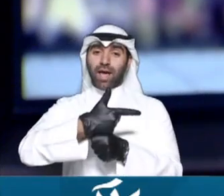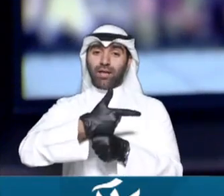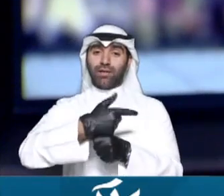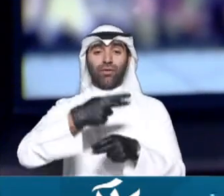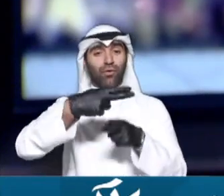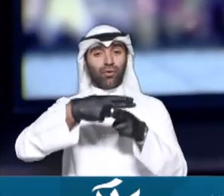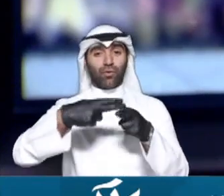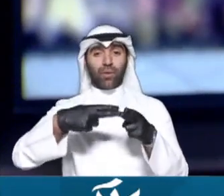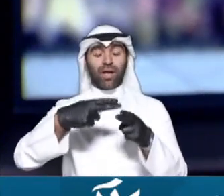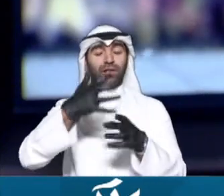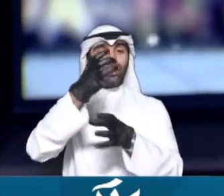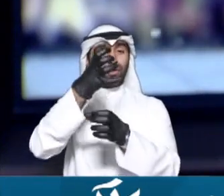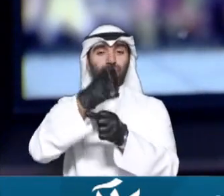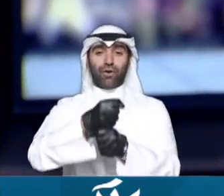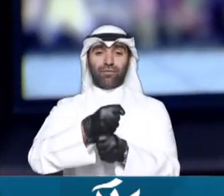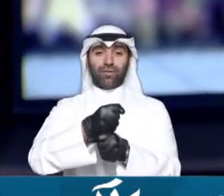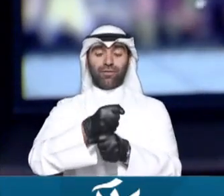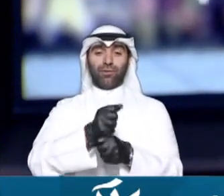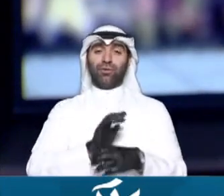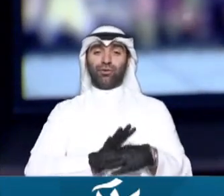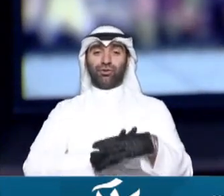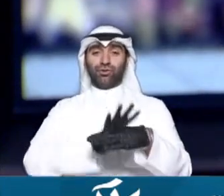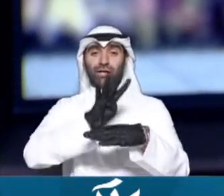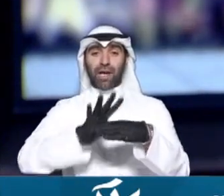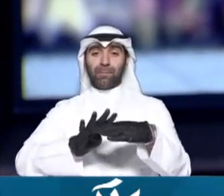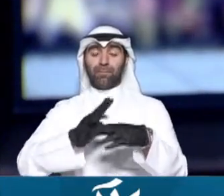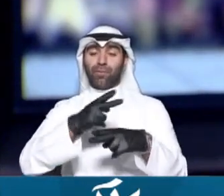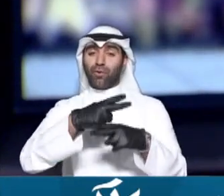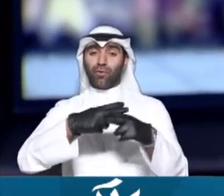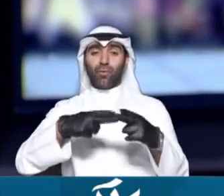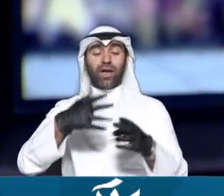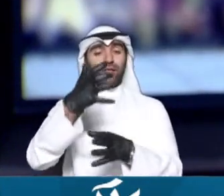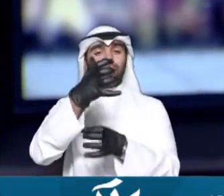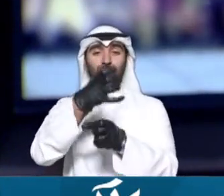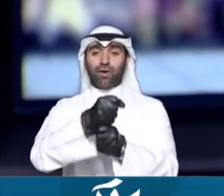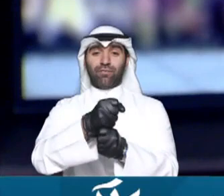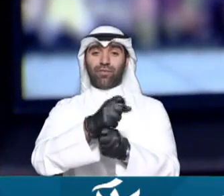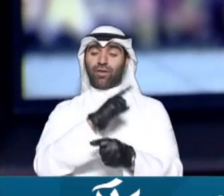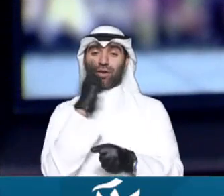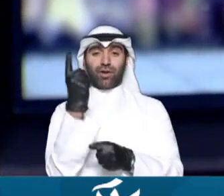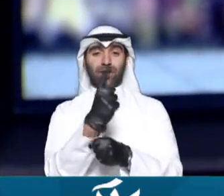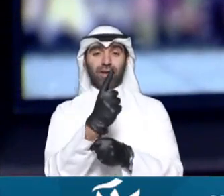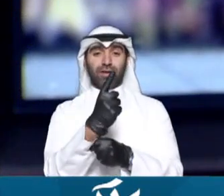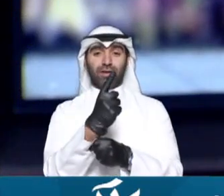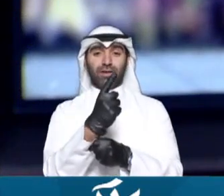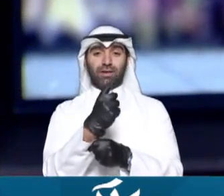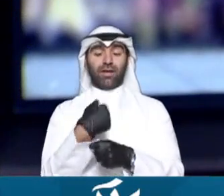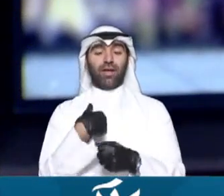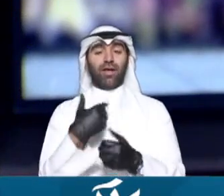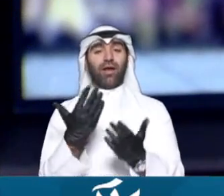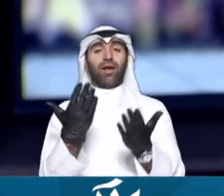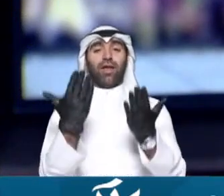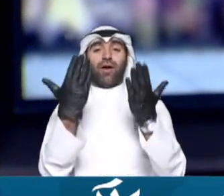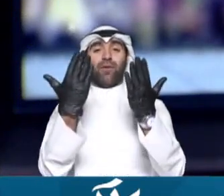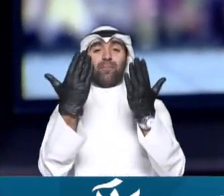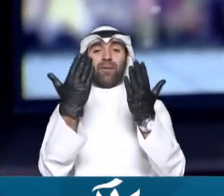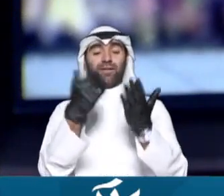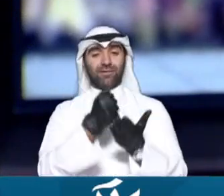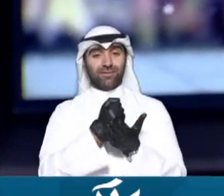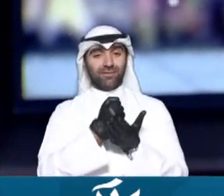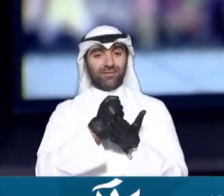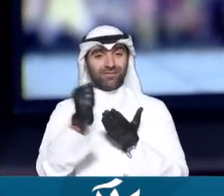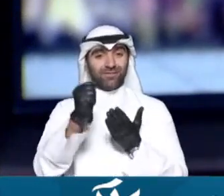نواف، وفيها الشعب الكويتي إلى ساحل الأمان. يا رب وصلهم إلى ساحل